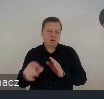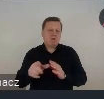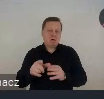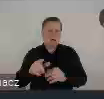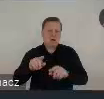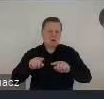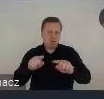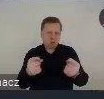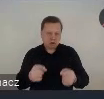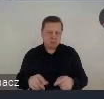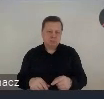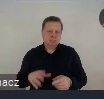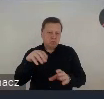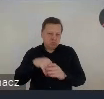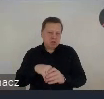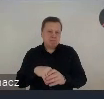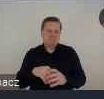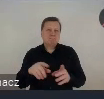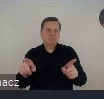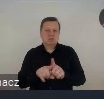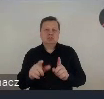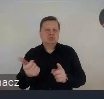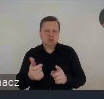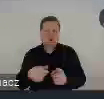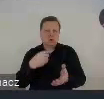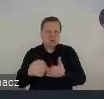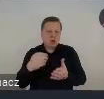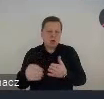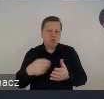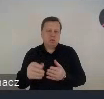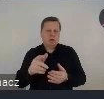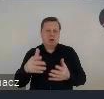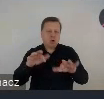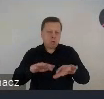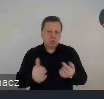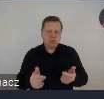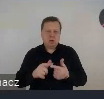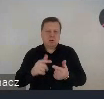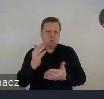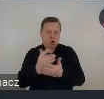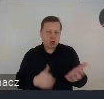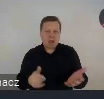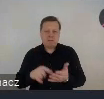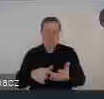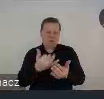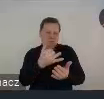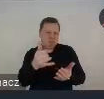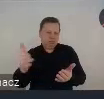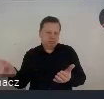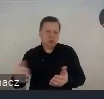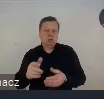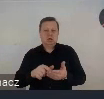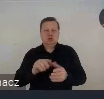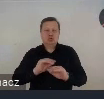infrastrukturalne organizacji, czyli znowu zakup sprzętu komputerowego, programów, innego wyposażenia, szkolenia